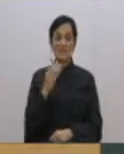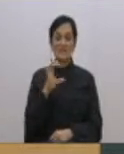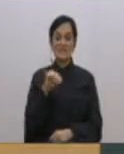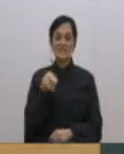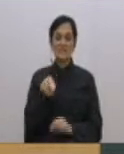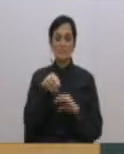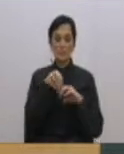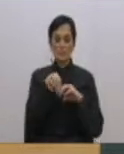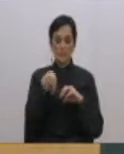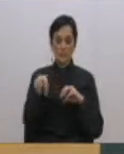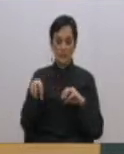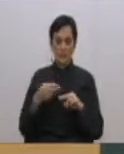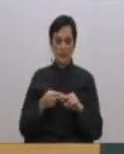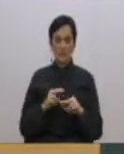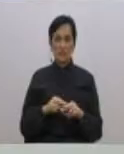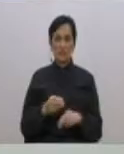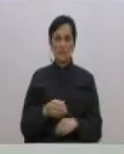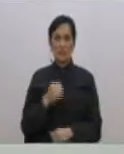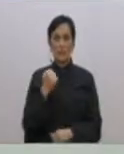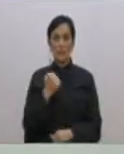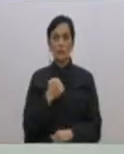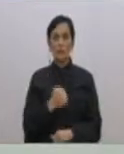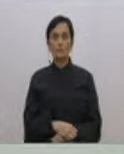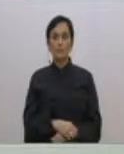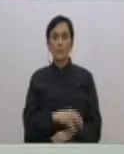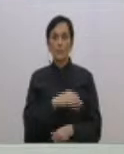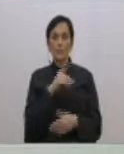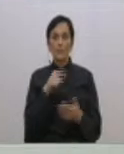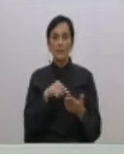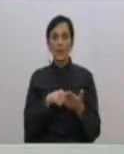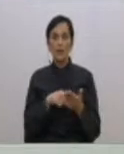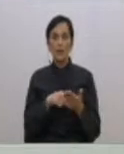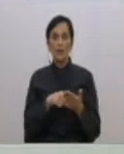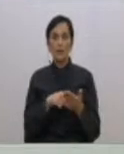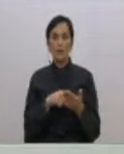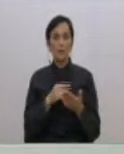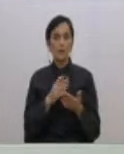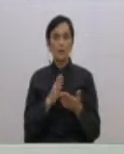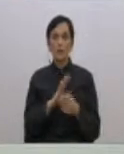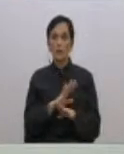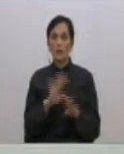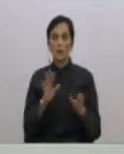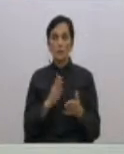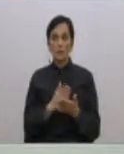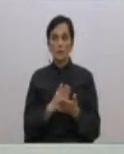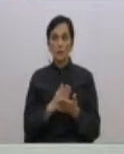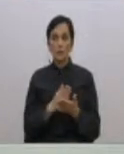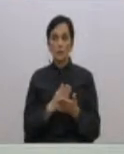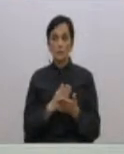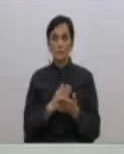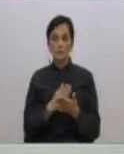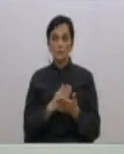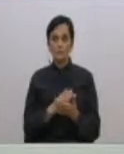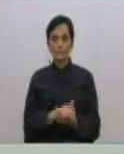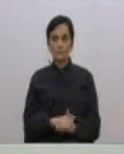ristăies. Alu, povaris kitrobi, araris,